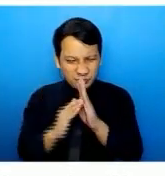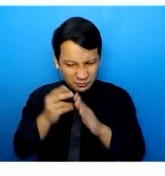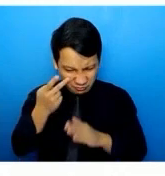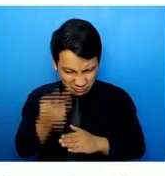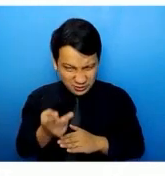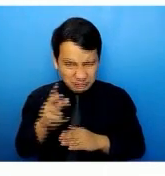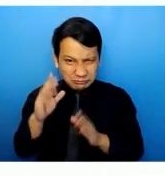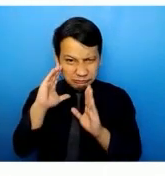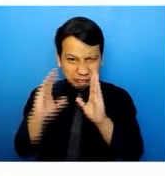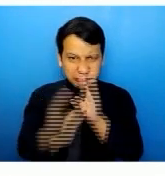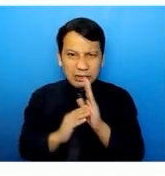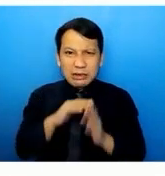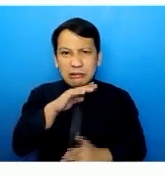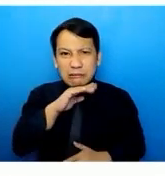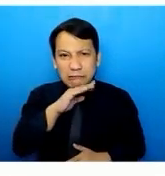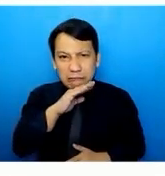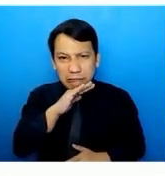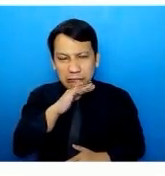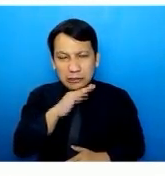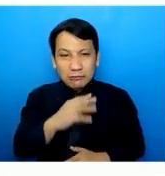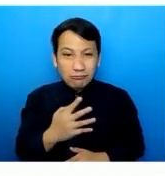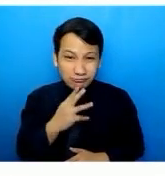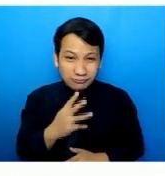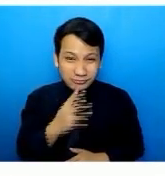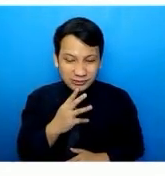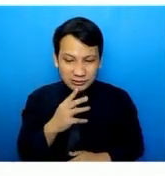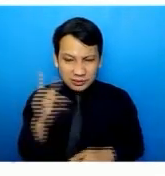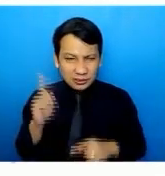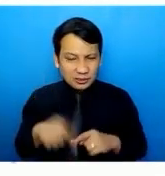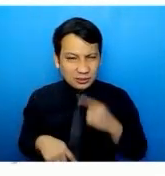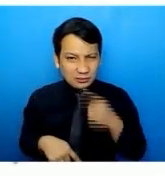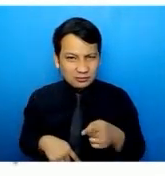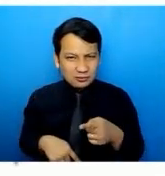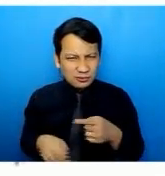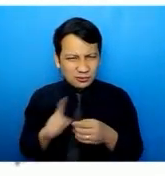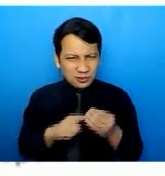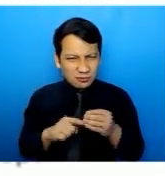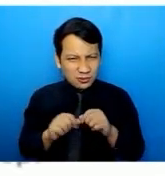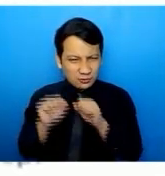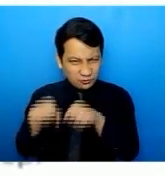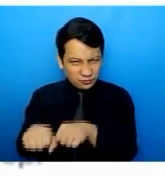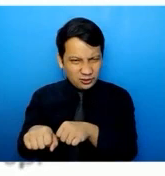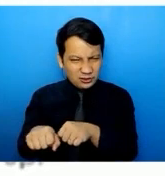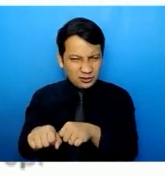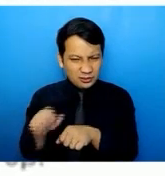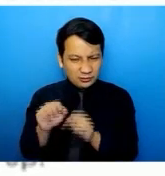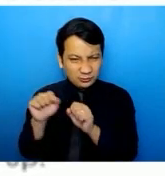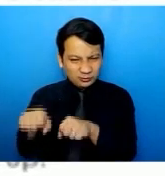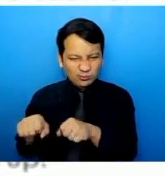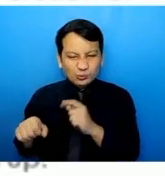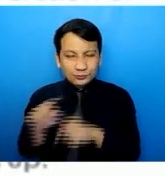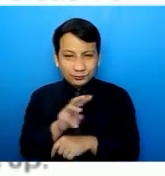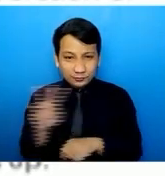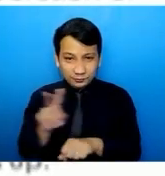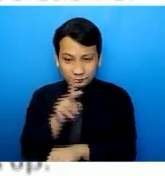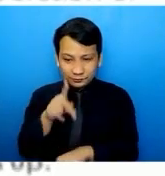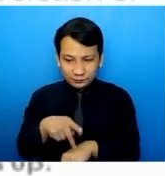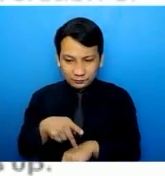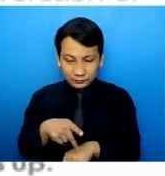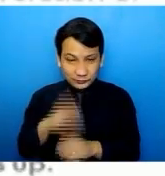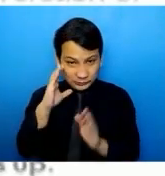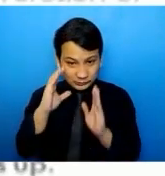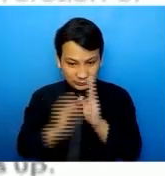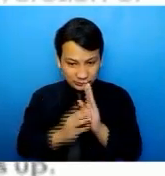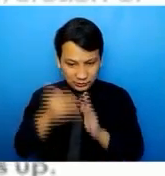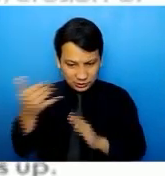ang maruming tubig sa karagatan, pero hindi tinukoy na karagatan ito ng Pilipinas. Ang nakalagay na image source,